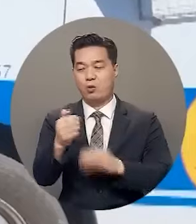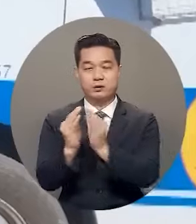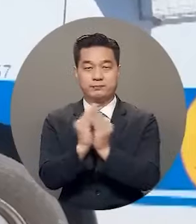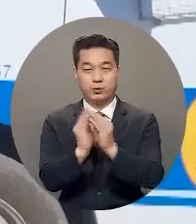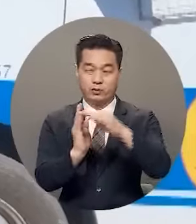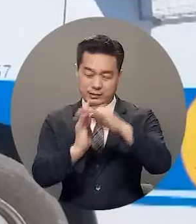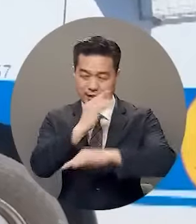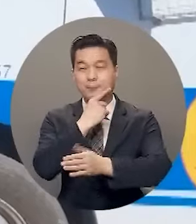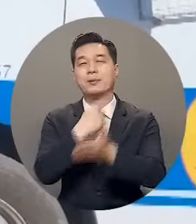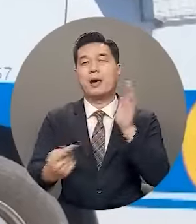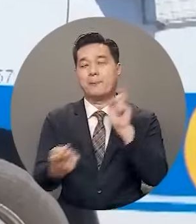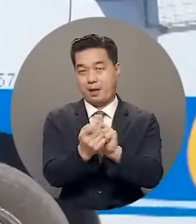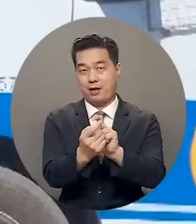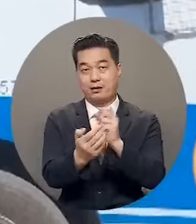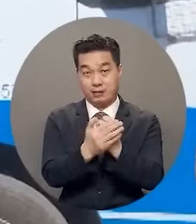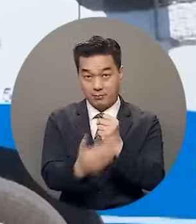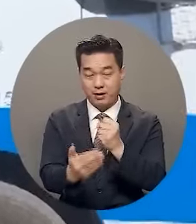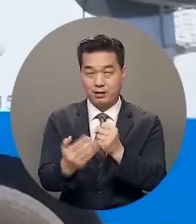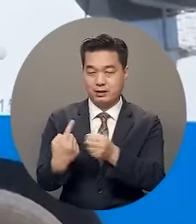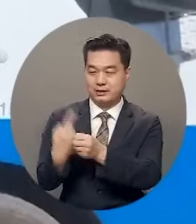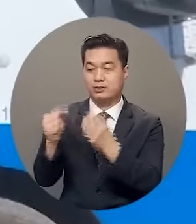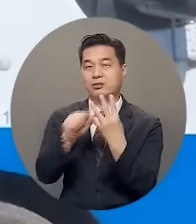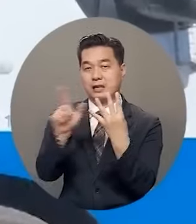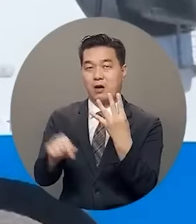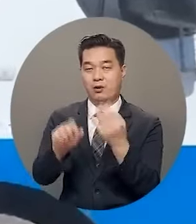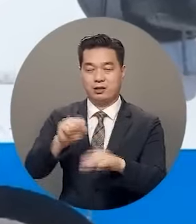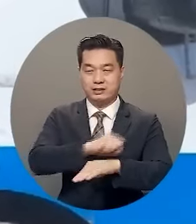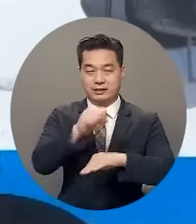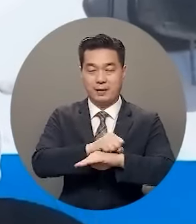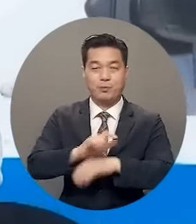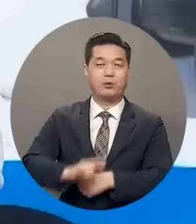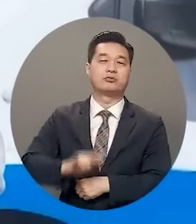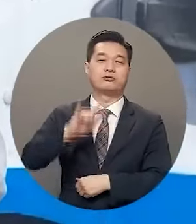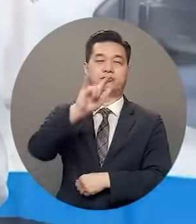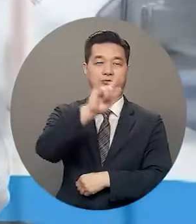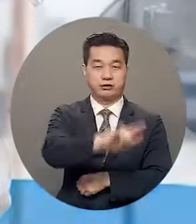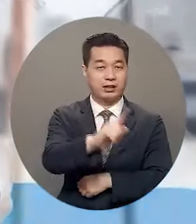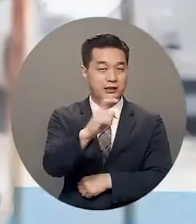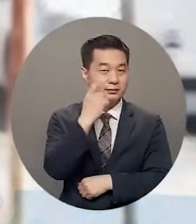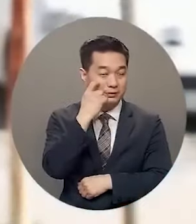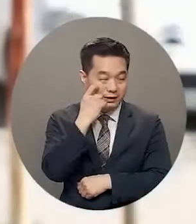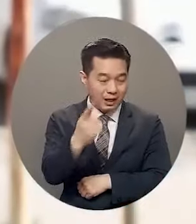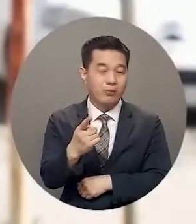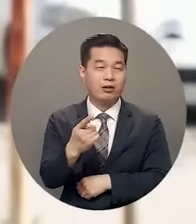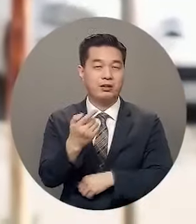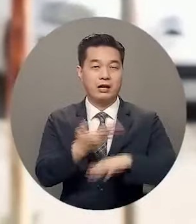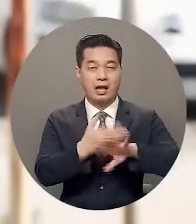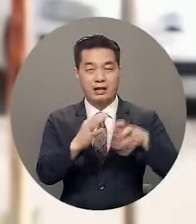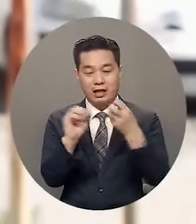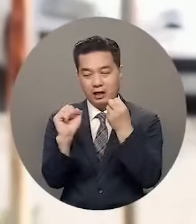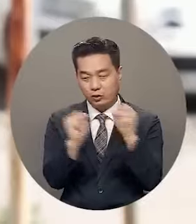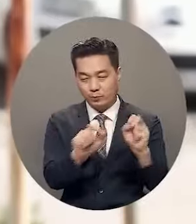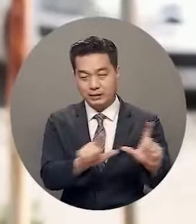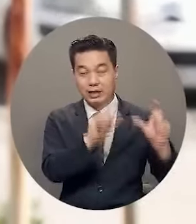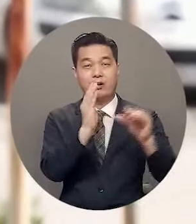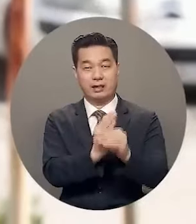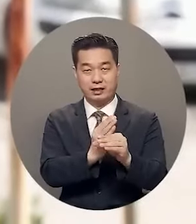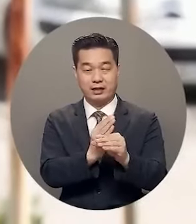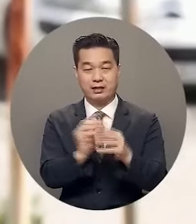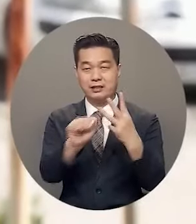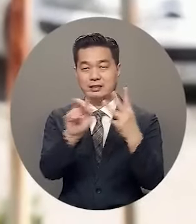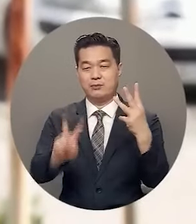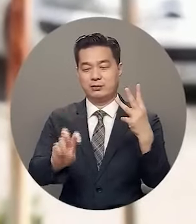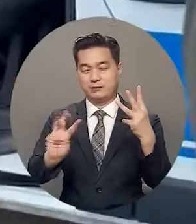이상의 피해를 입힌 뒤 지난해 4월 싱가포르로 출국해 11개월간 해외 도피 생활을 하다 지난 23일